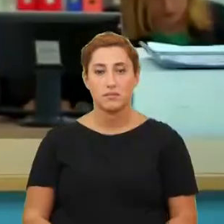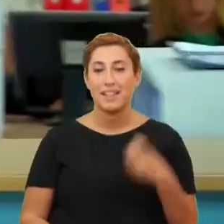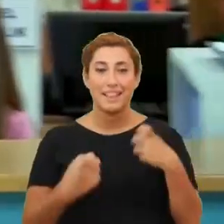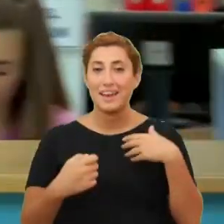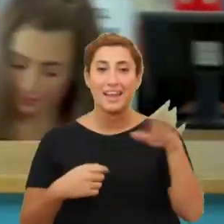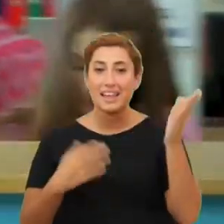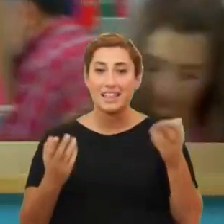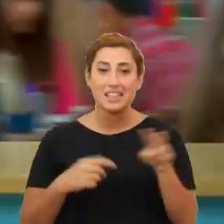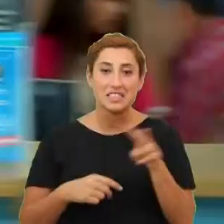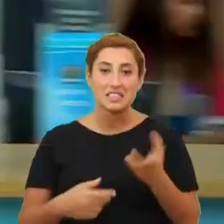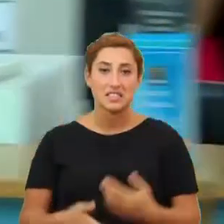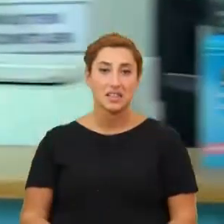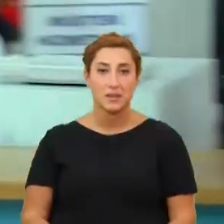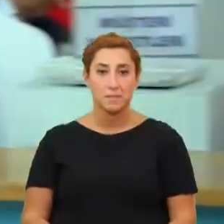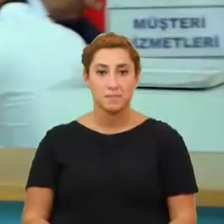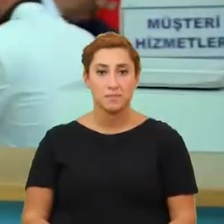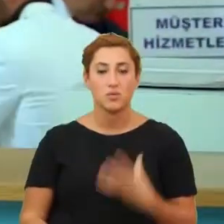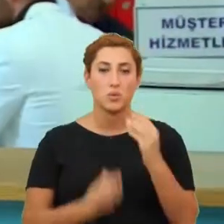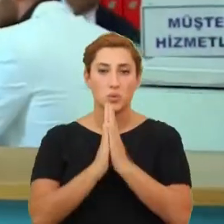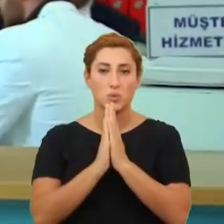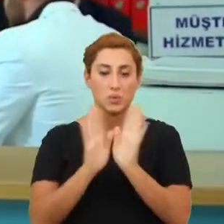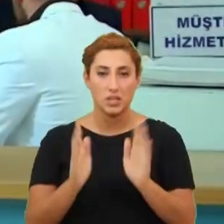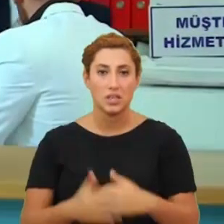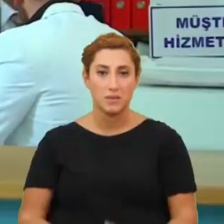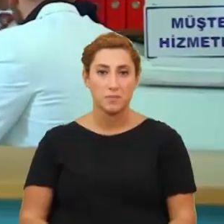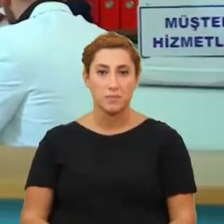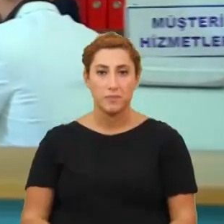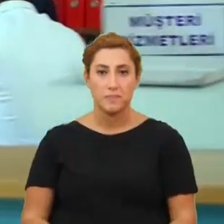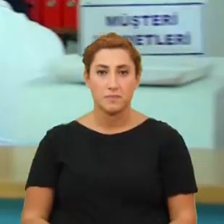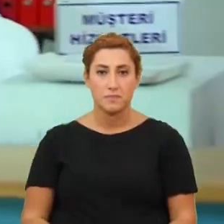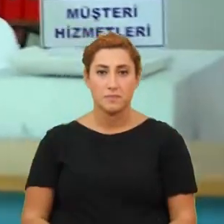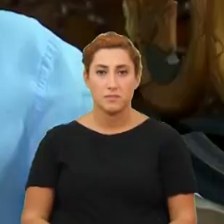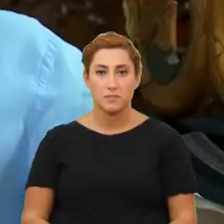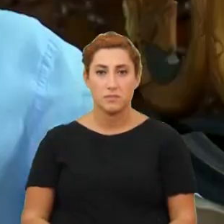Nereye gitti ikisi? Çok özür dilerim.